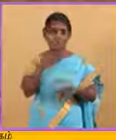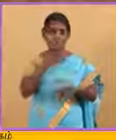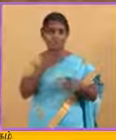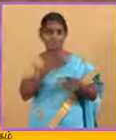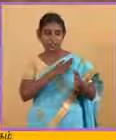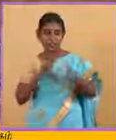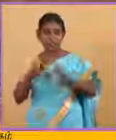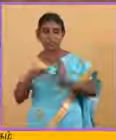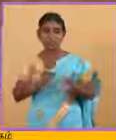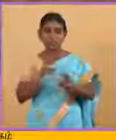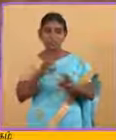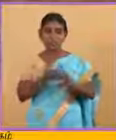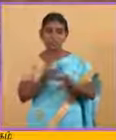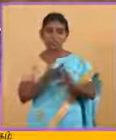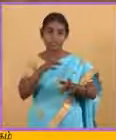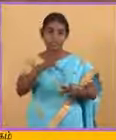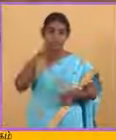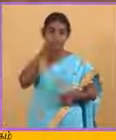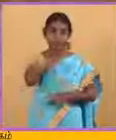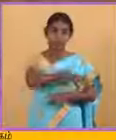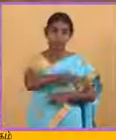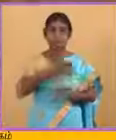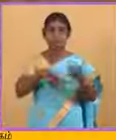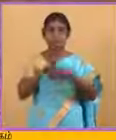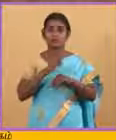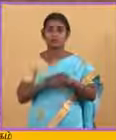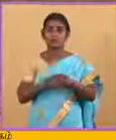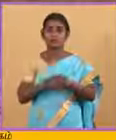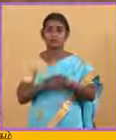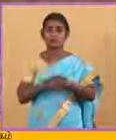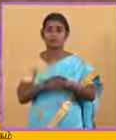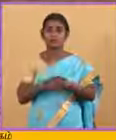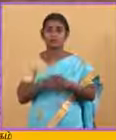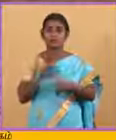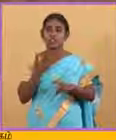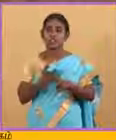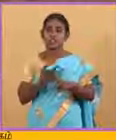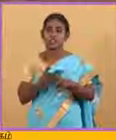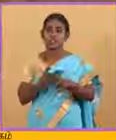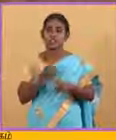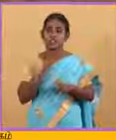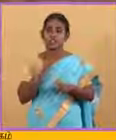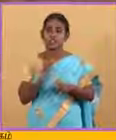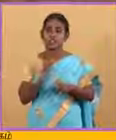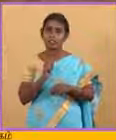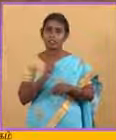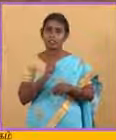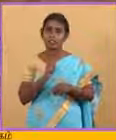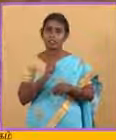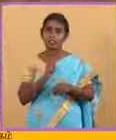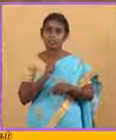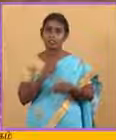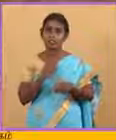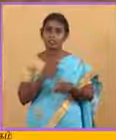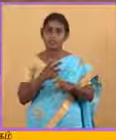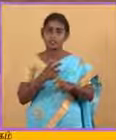கடமையும் கூட இல்லையா? சரி, அந்த அதே அடுத்து கல் என்றால் என்ன சொல்கிறாரு? கல் என்பது கல்லுதல்,